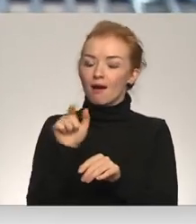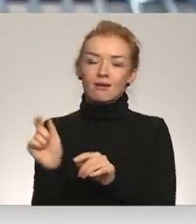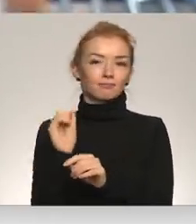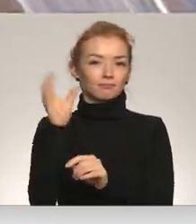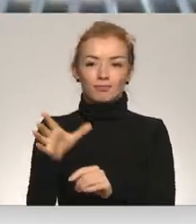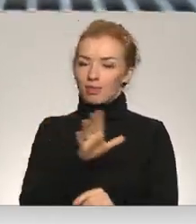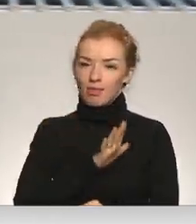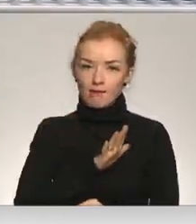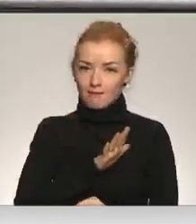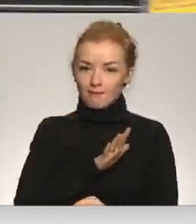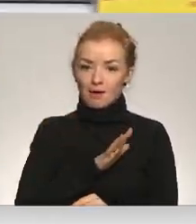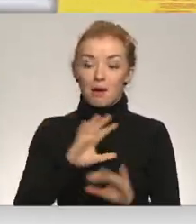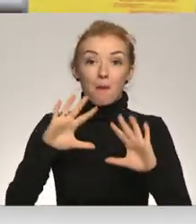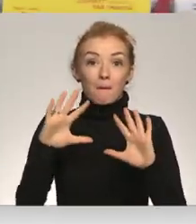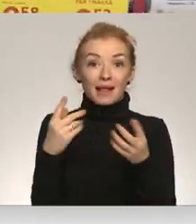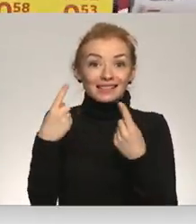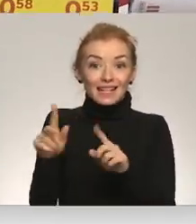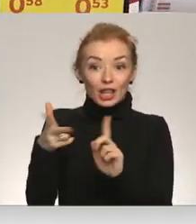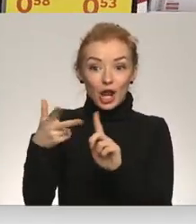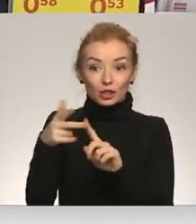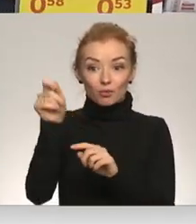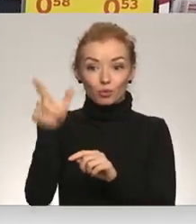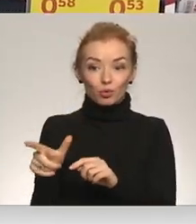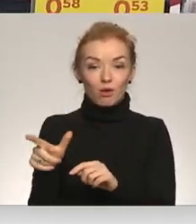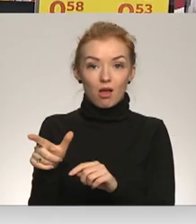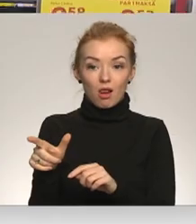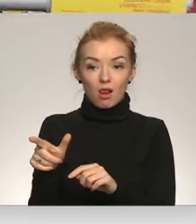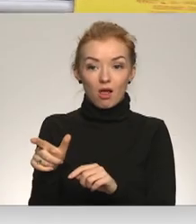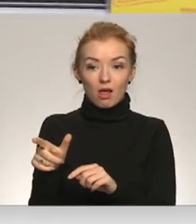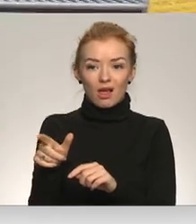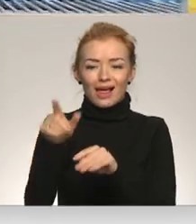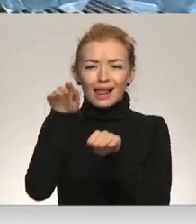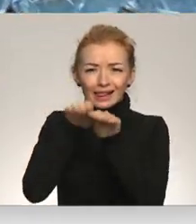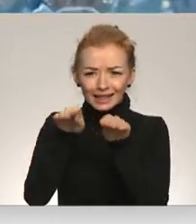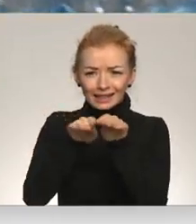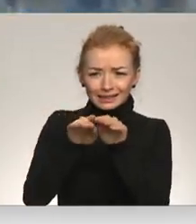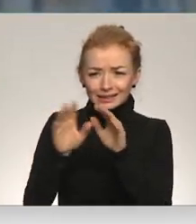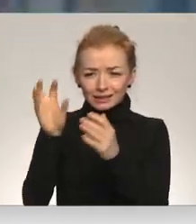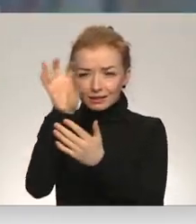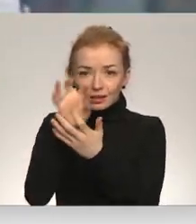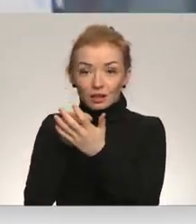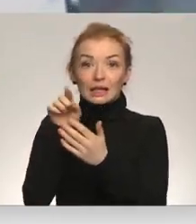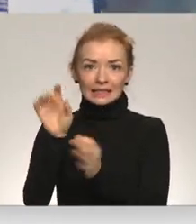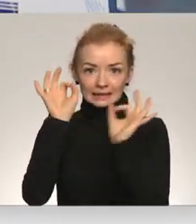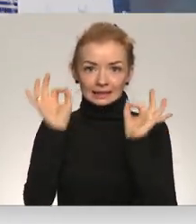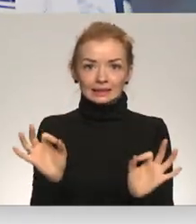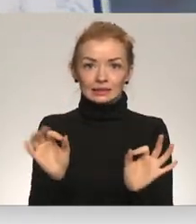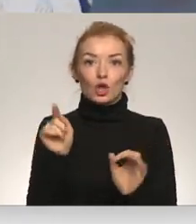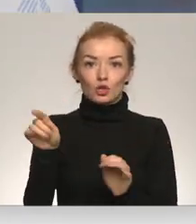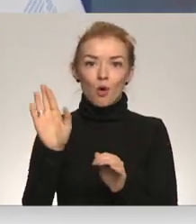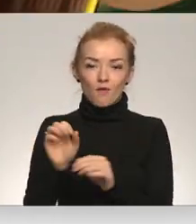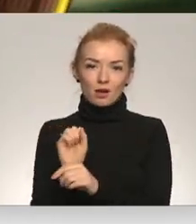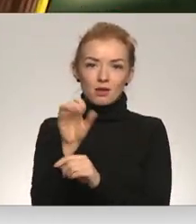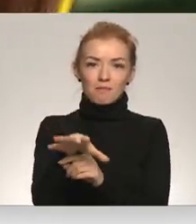īstais. Bet šai pudelei šis apzīmējums, lai gan ļoti līdzīgs kā tie divi, šis ir īstais, šo varēs